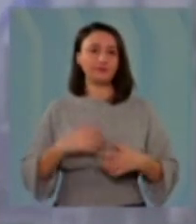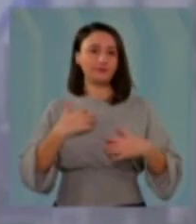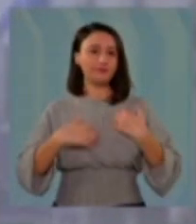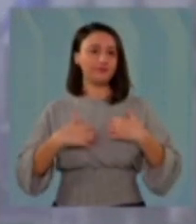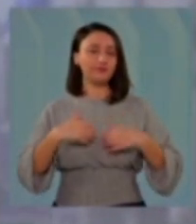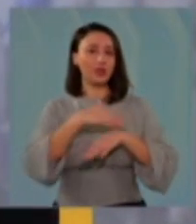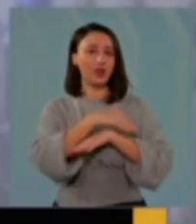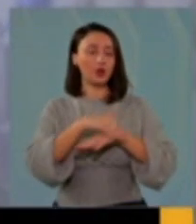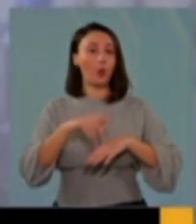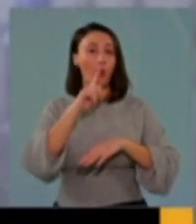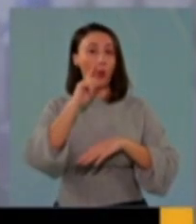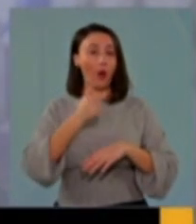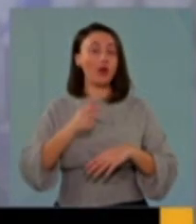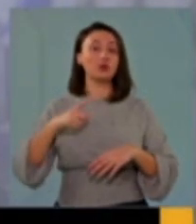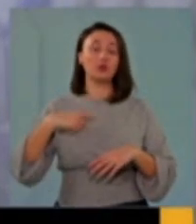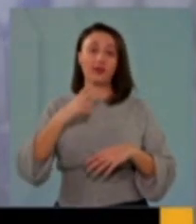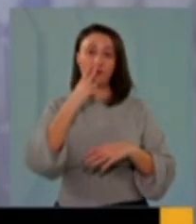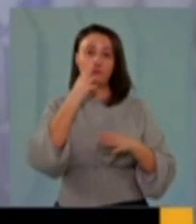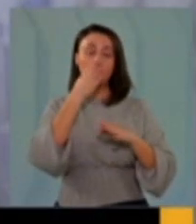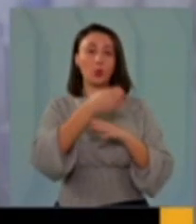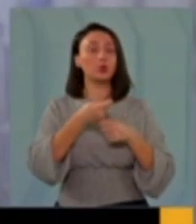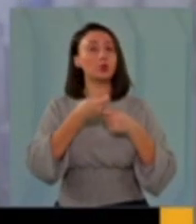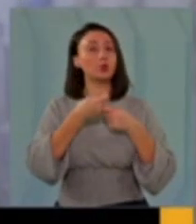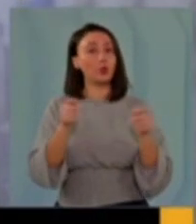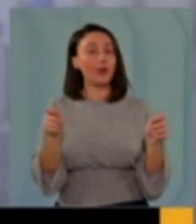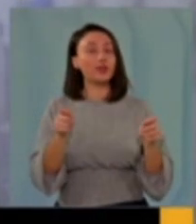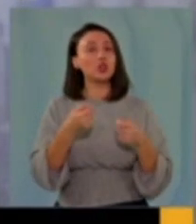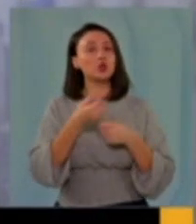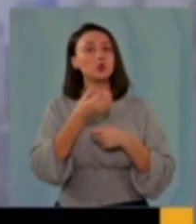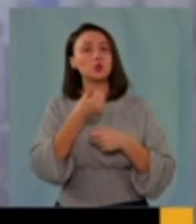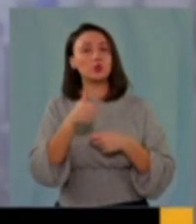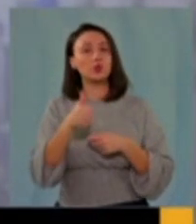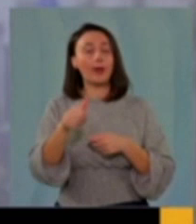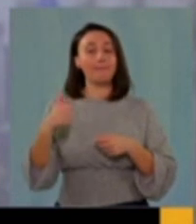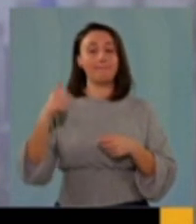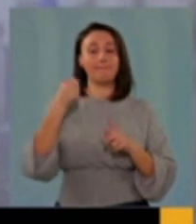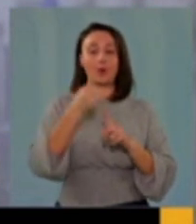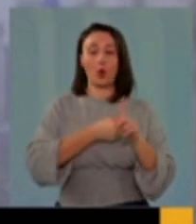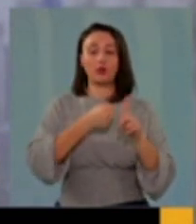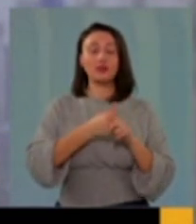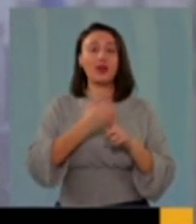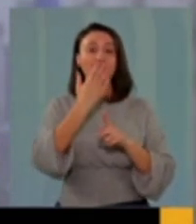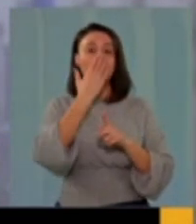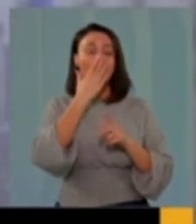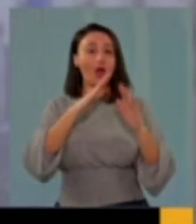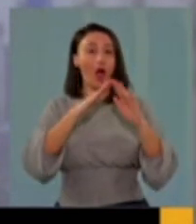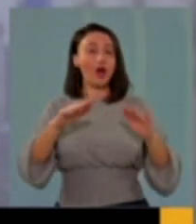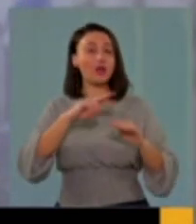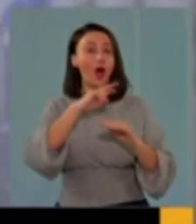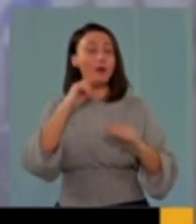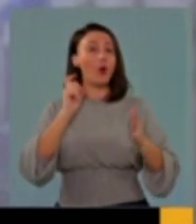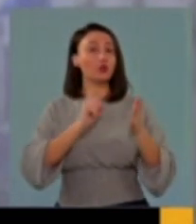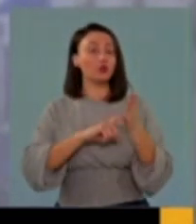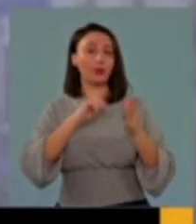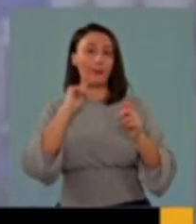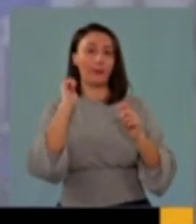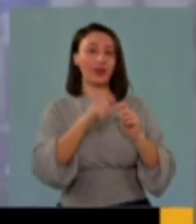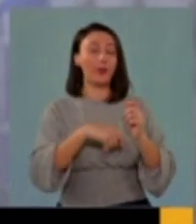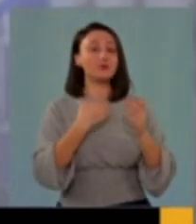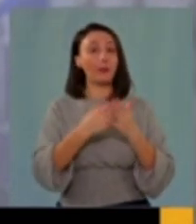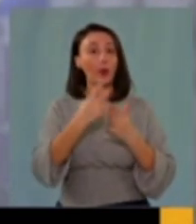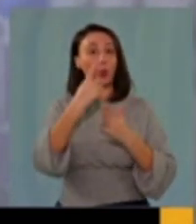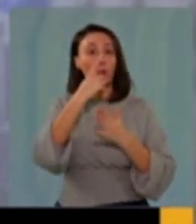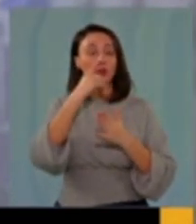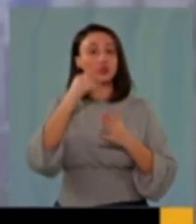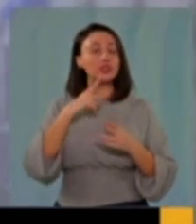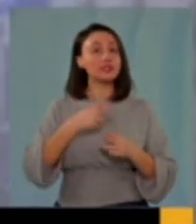Tensiunile de la granița cu Ucraina sunt în vizorul tuturor. Sute de protestatari au manifestat în fața Casei Albe cerând sancțiuni pentru Rusia